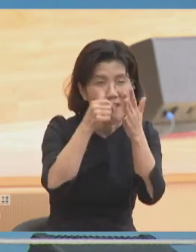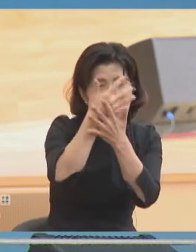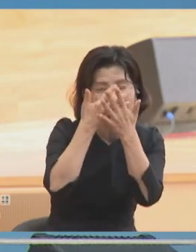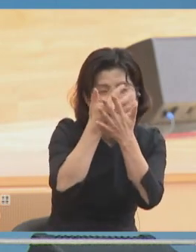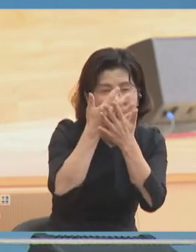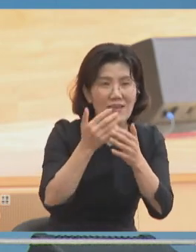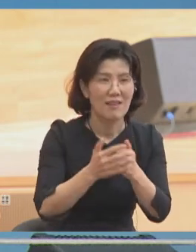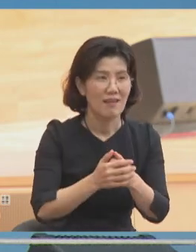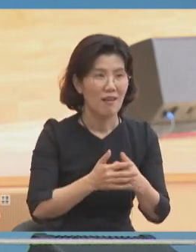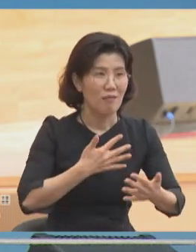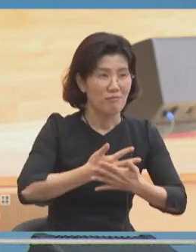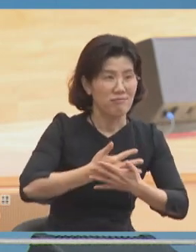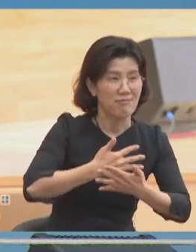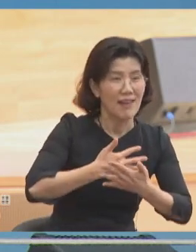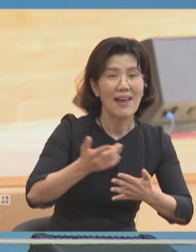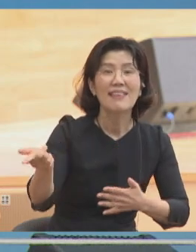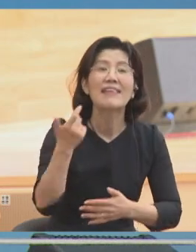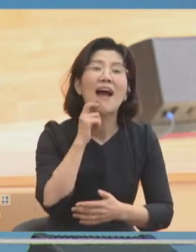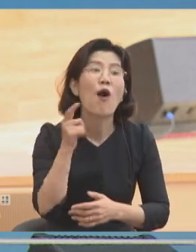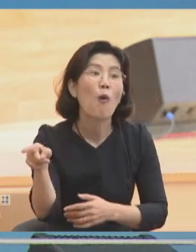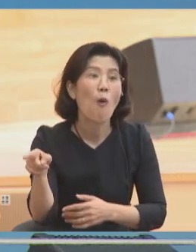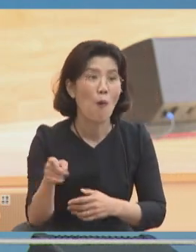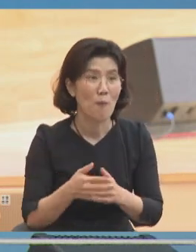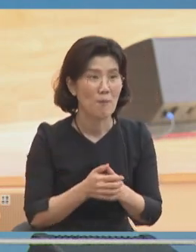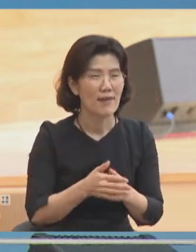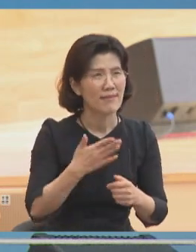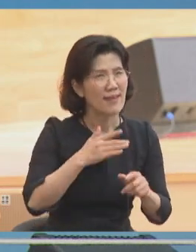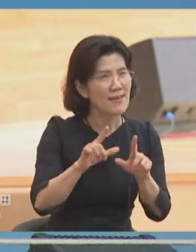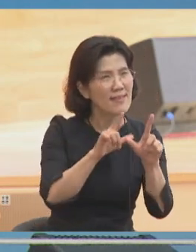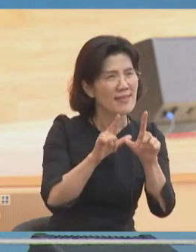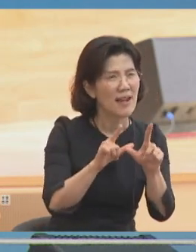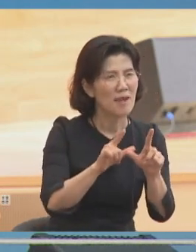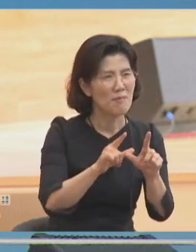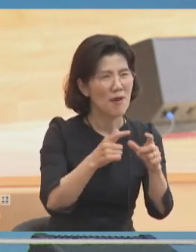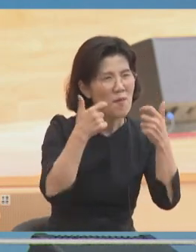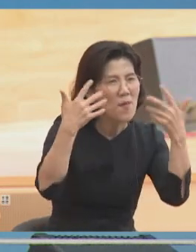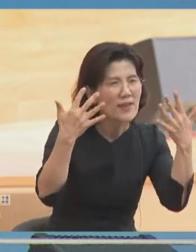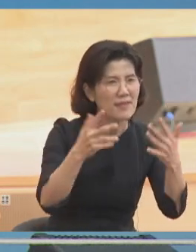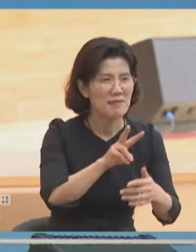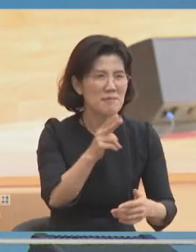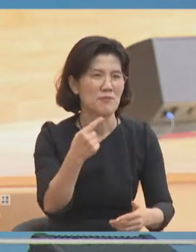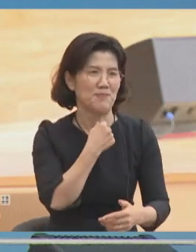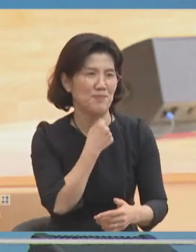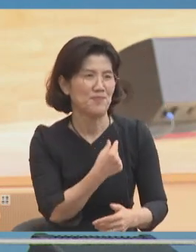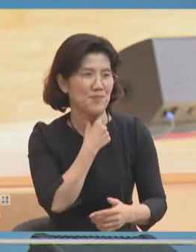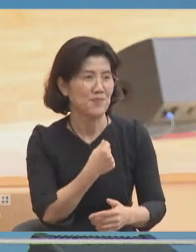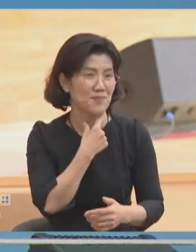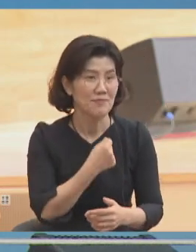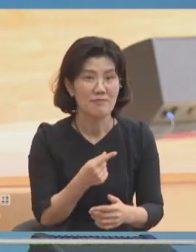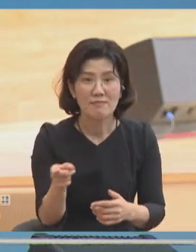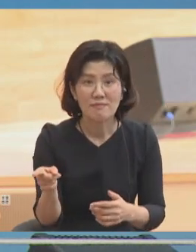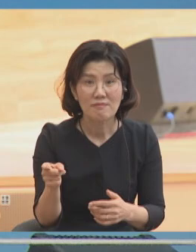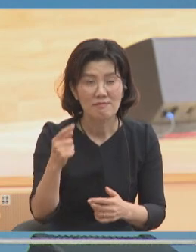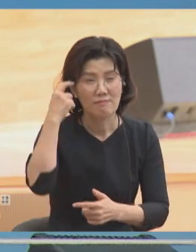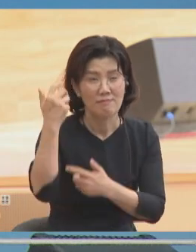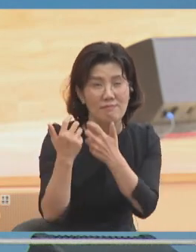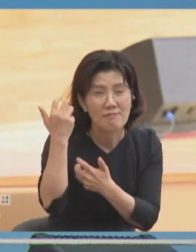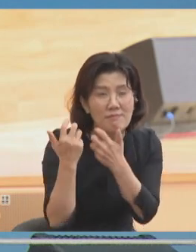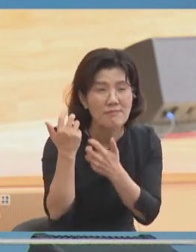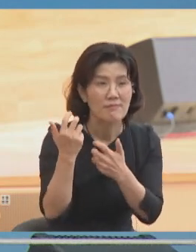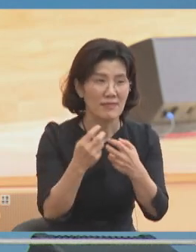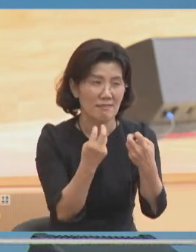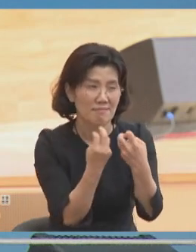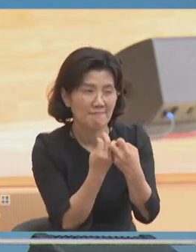가운데 불안했던이 야곱이 내 삶을 어떻게든 확실하게 바꾸고자 어떤 수단과